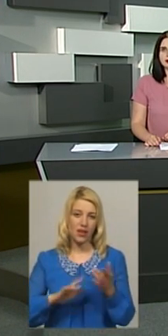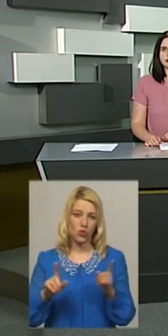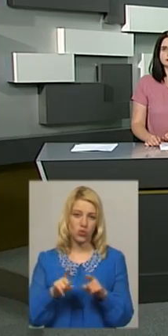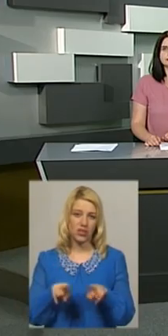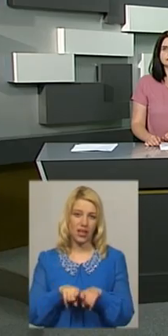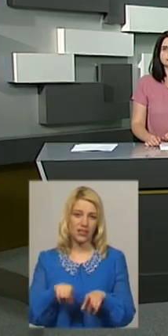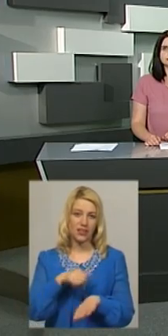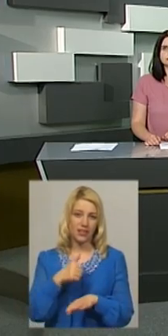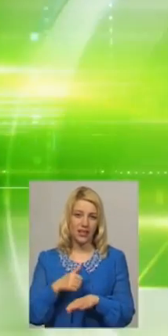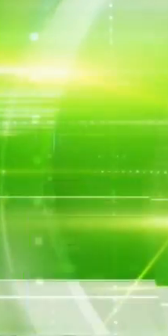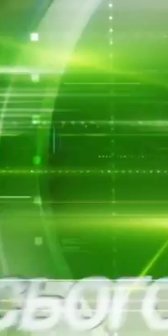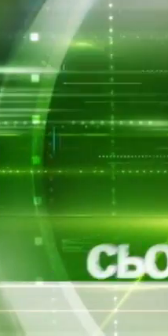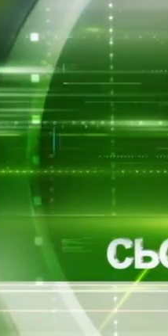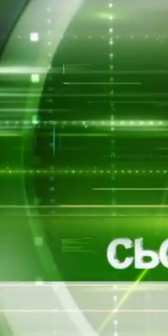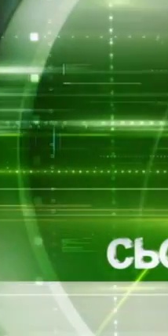такі теми.